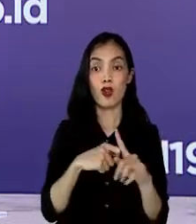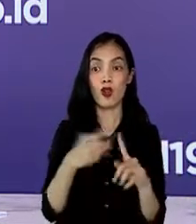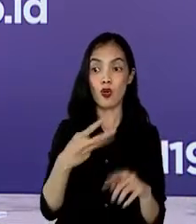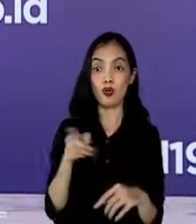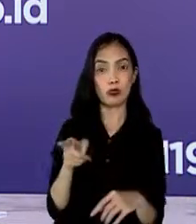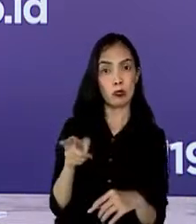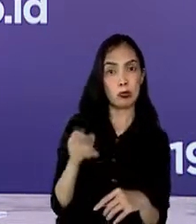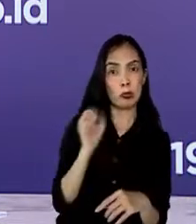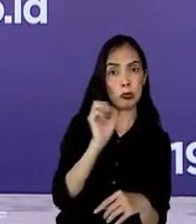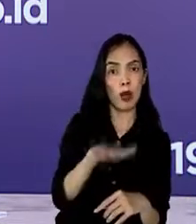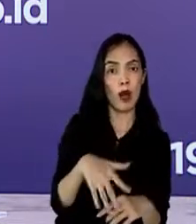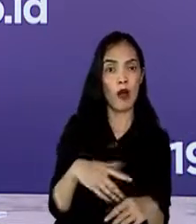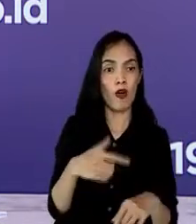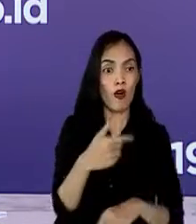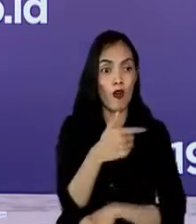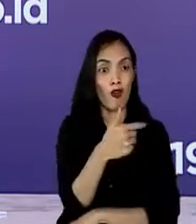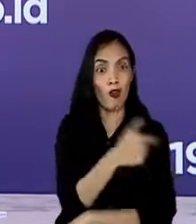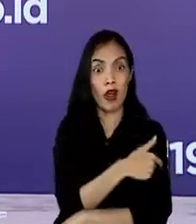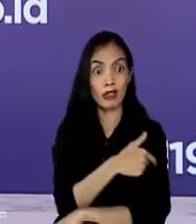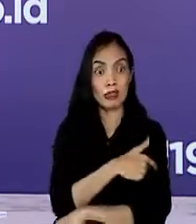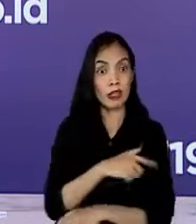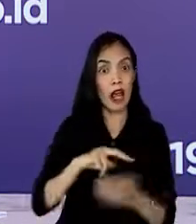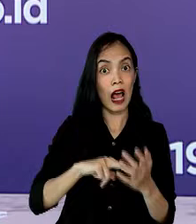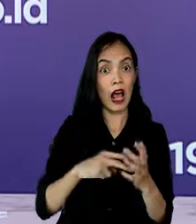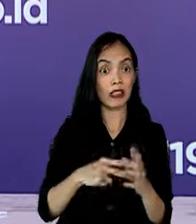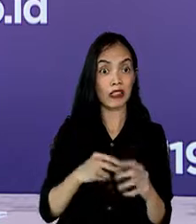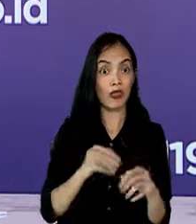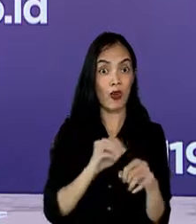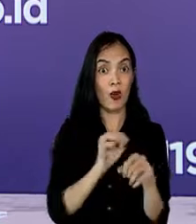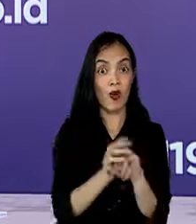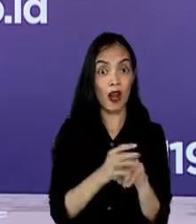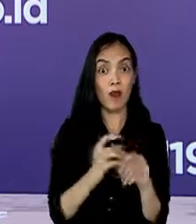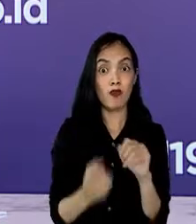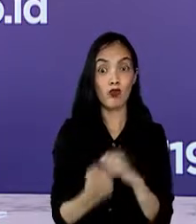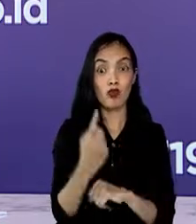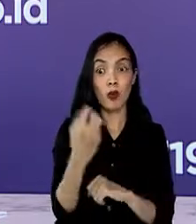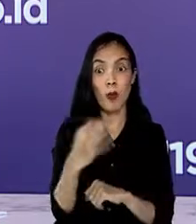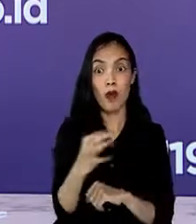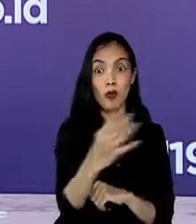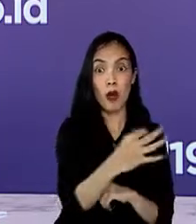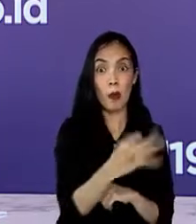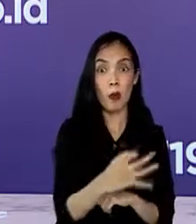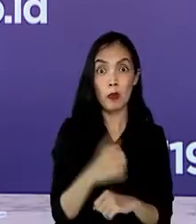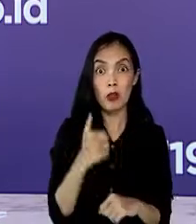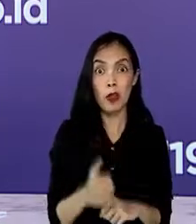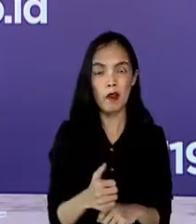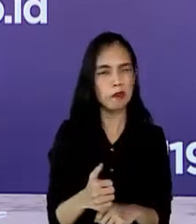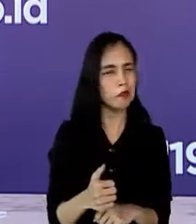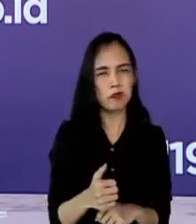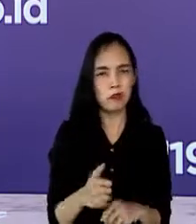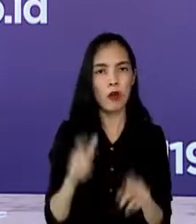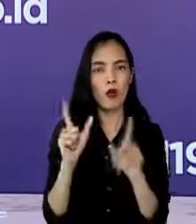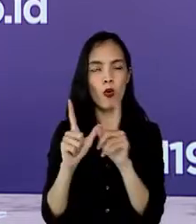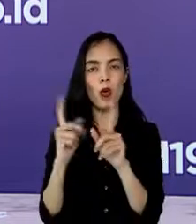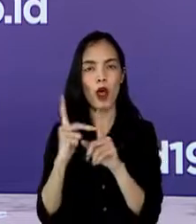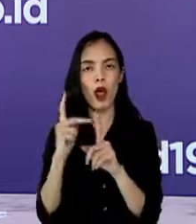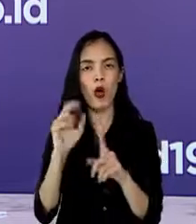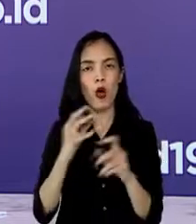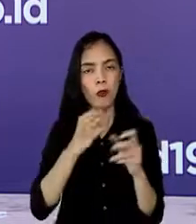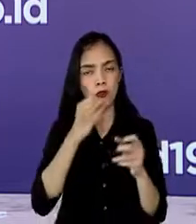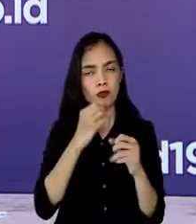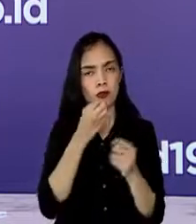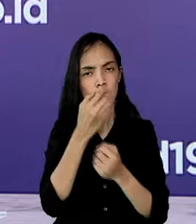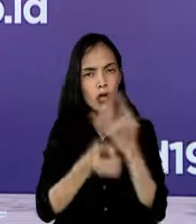dapat menyebabkan varian baru virus korona juga tidak benar Who menjelaskan vaksinasi tidak